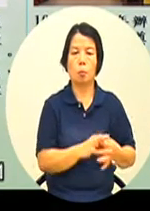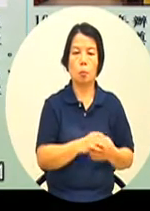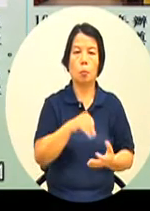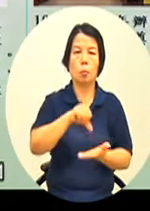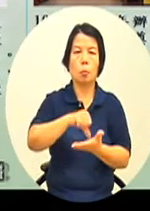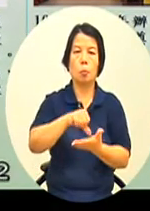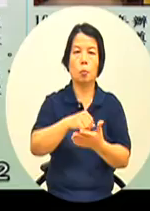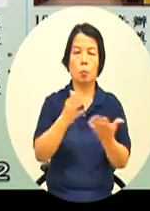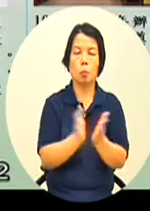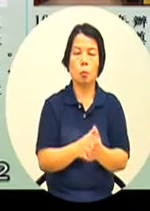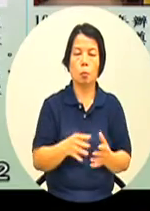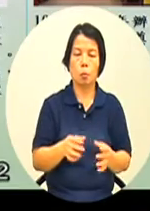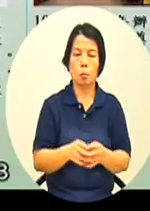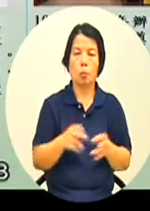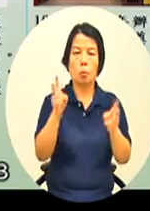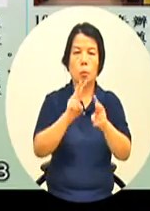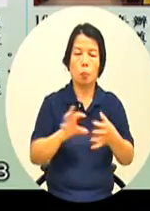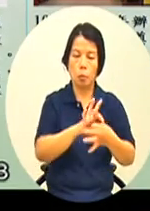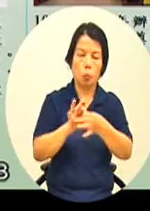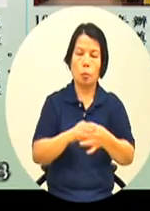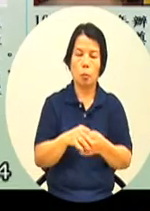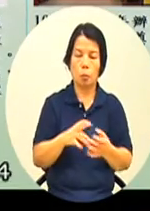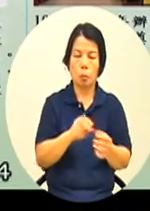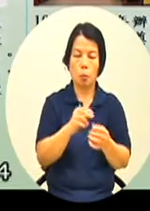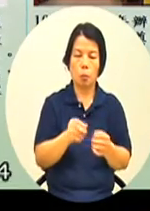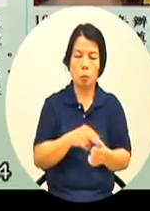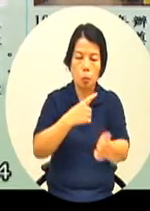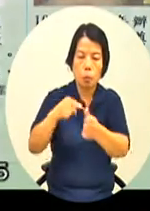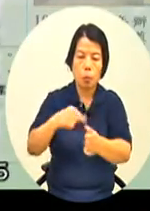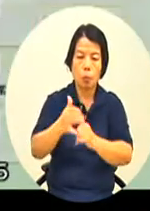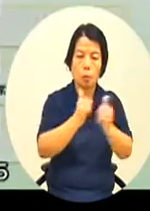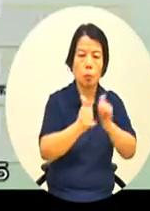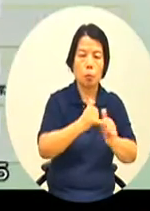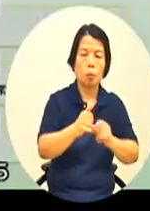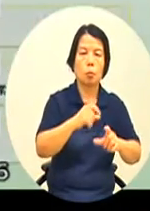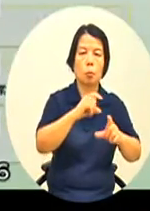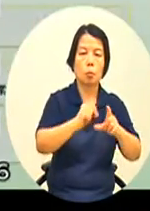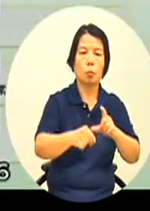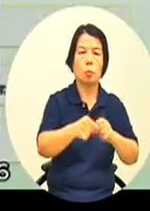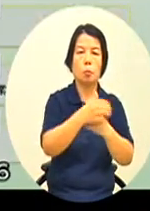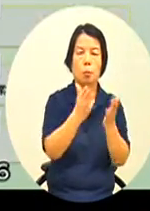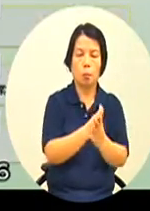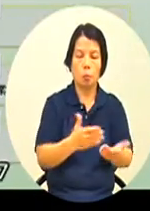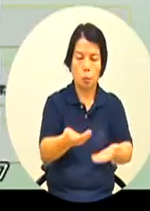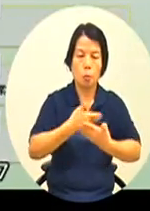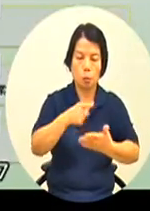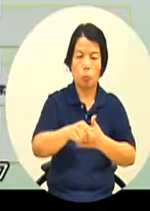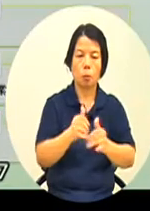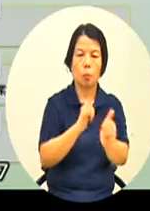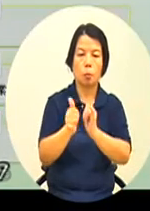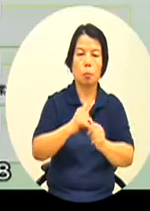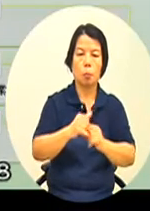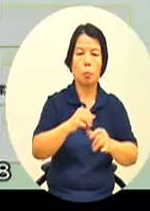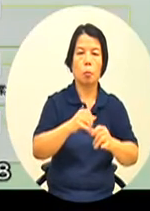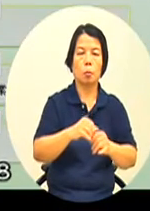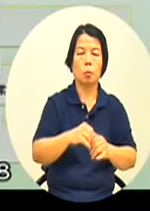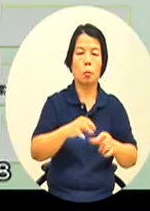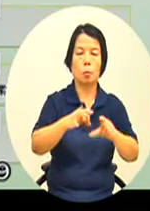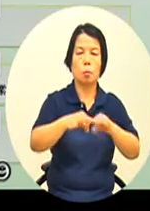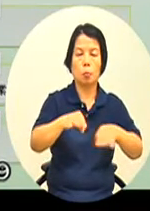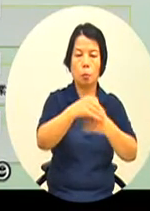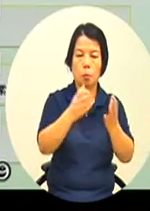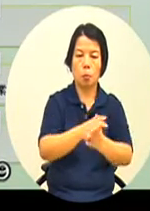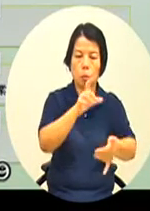作，还有联合电祭。那在督导民间业者的部分，我们也受理民间业者的相关的申请案